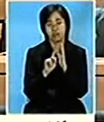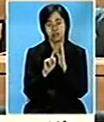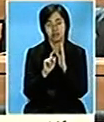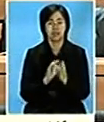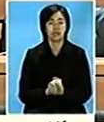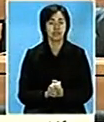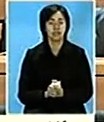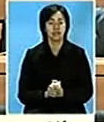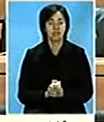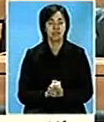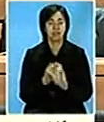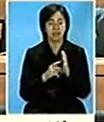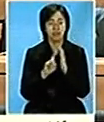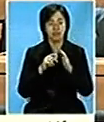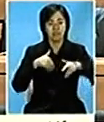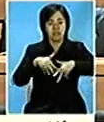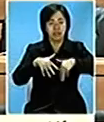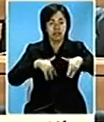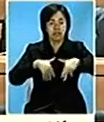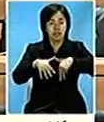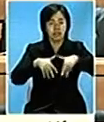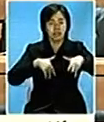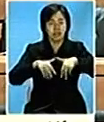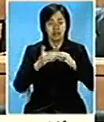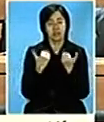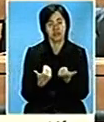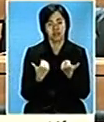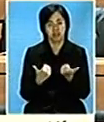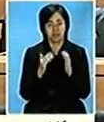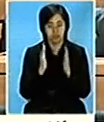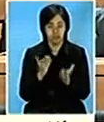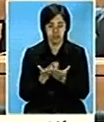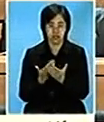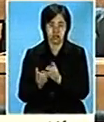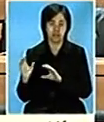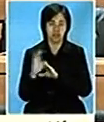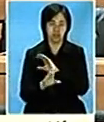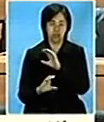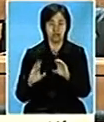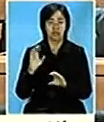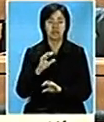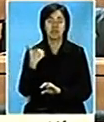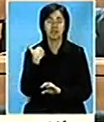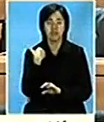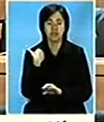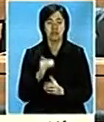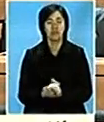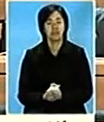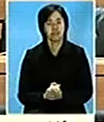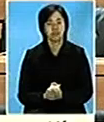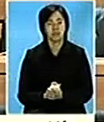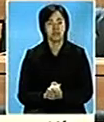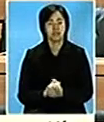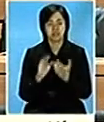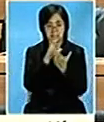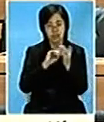เป็นจังหวัดซึ่งมีประชากรและขณะนี้มีนักลงทุนไปลงทุนจำนวนมากมีต่